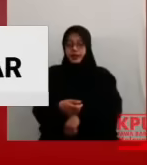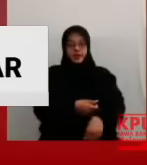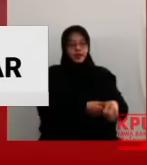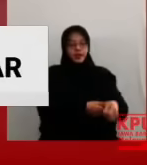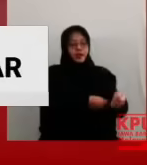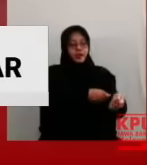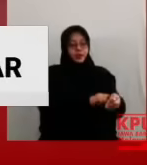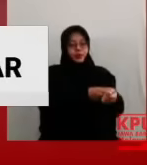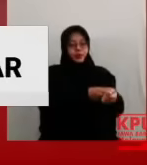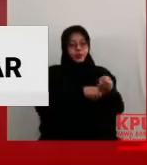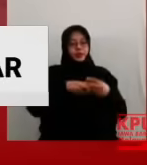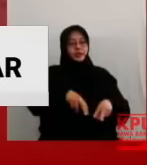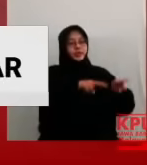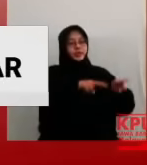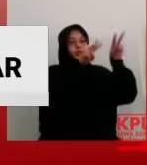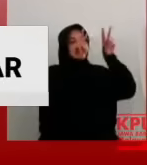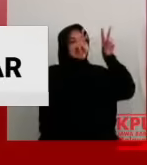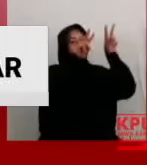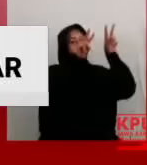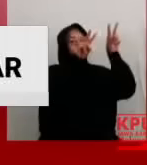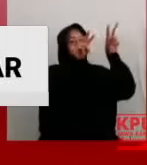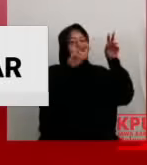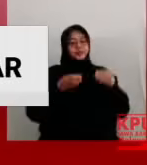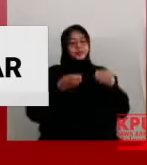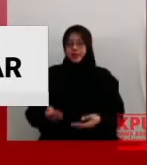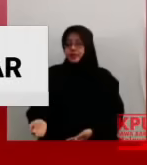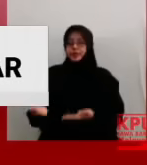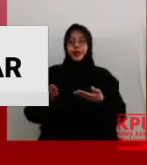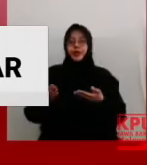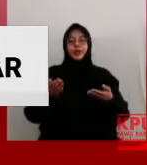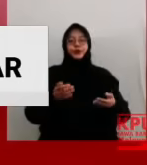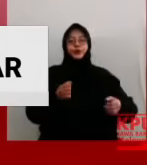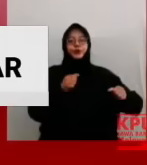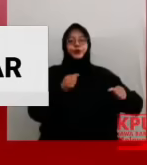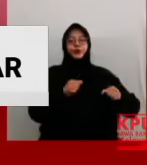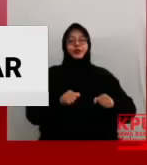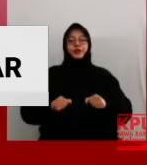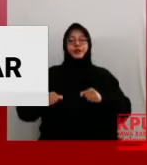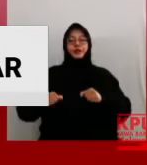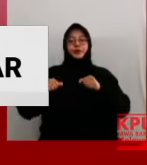anakkuadah aku berdiri jadi banguu